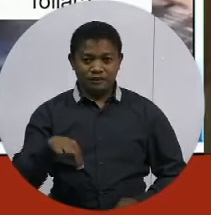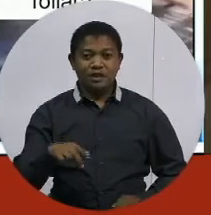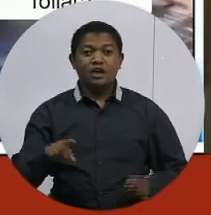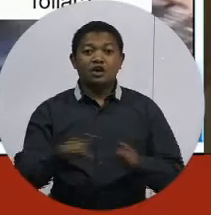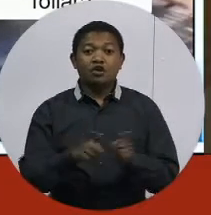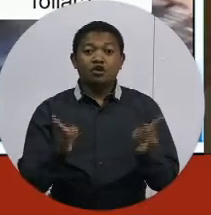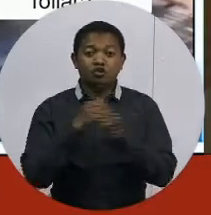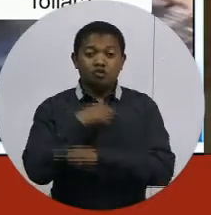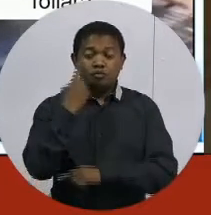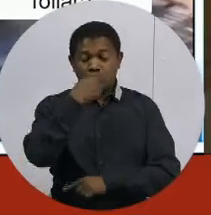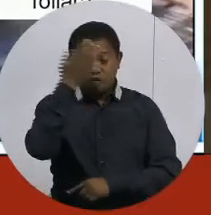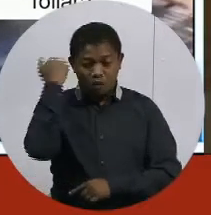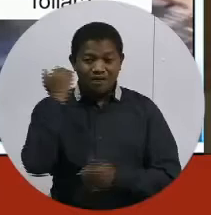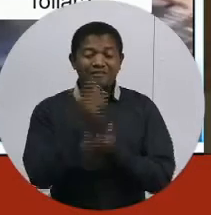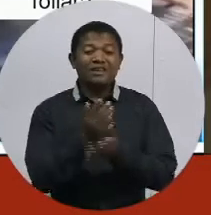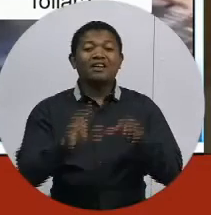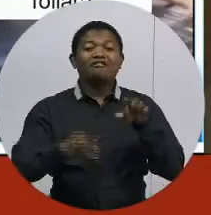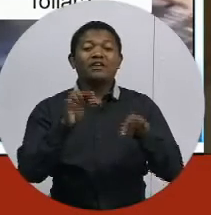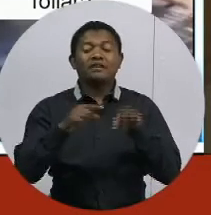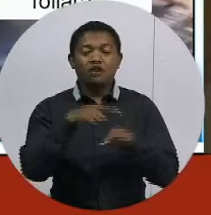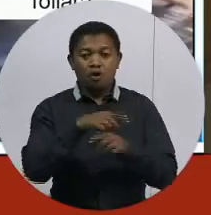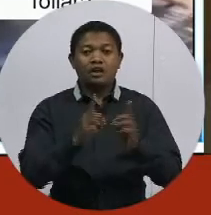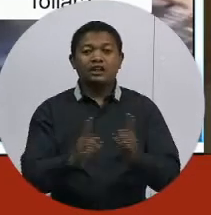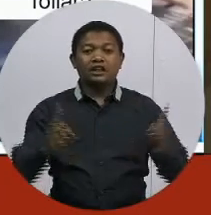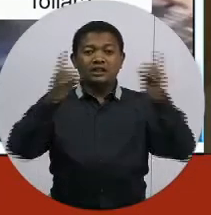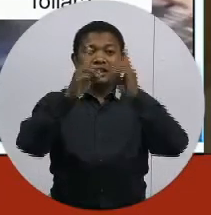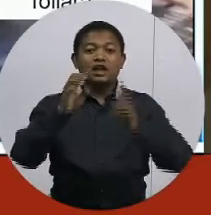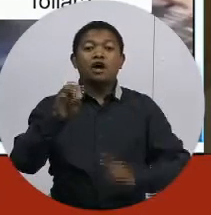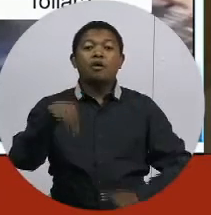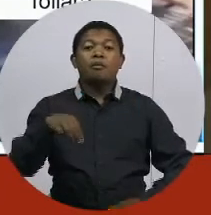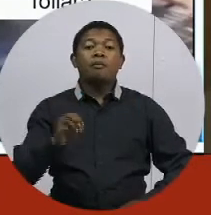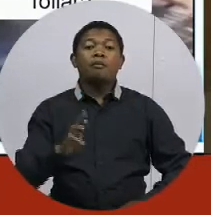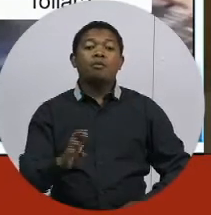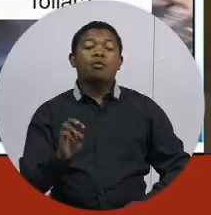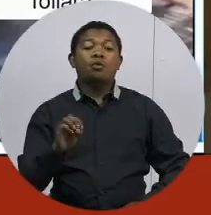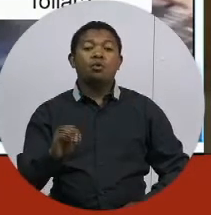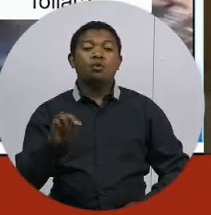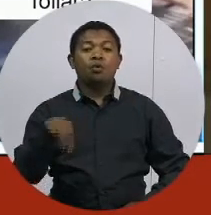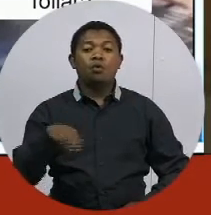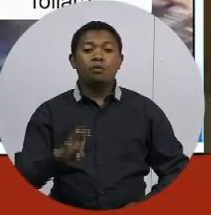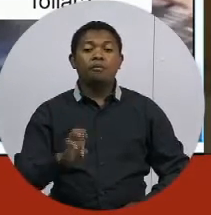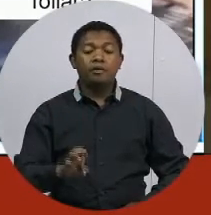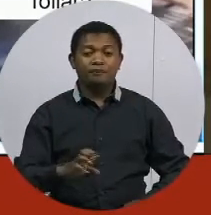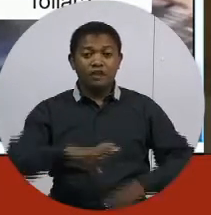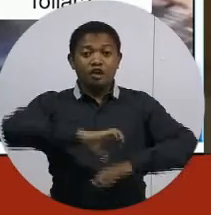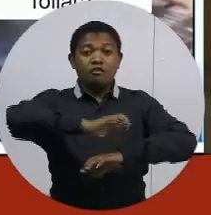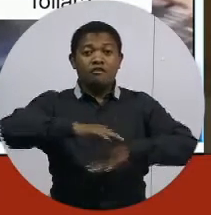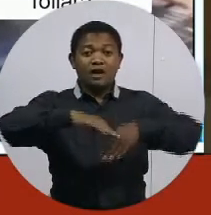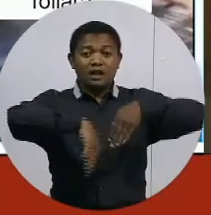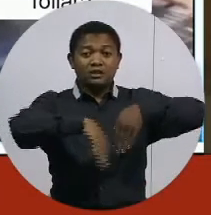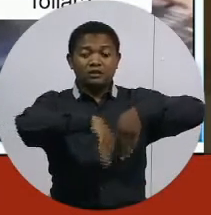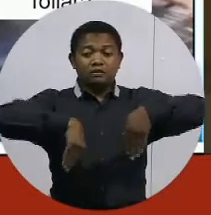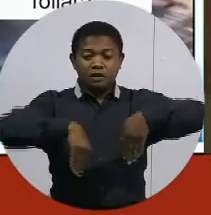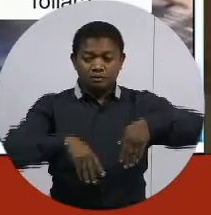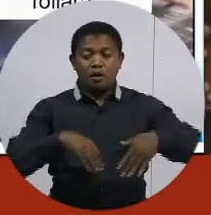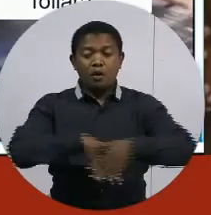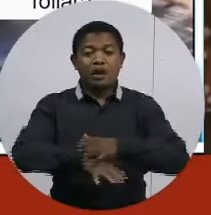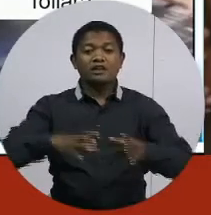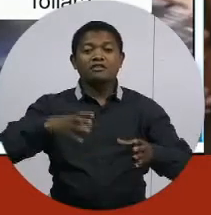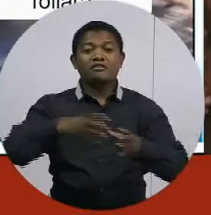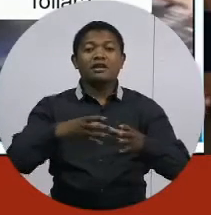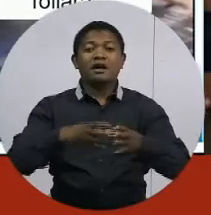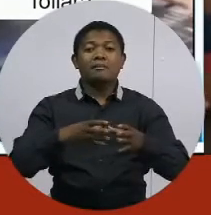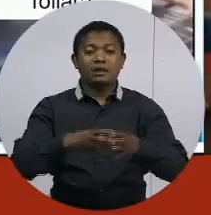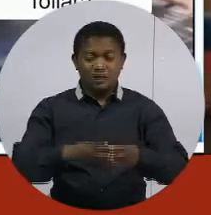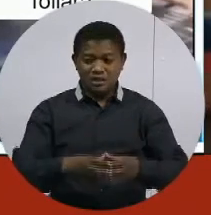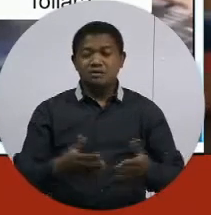amin'ny distrikta ny Morombe faritra atsimandrefana amin'ny vondrona IRD izao